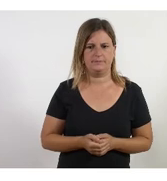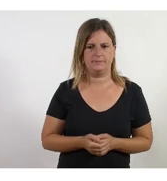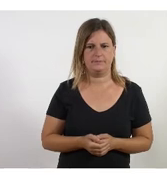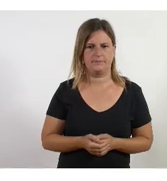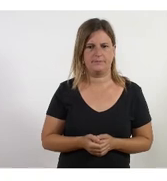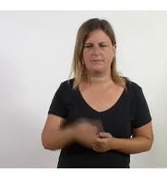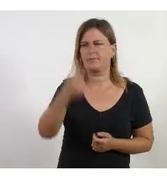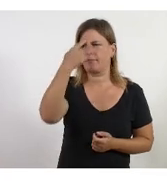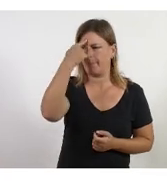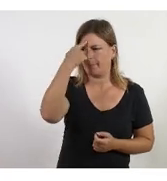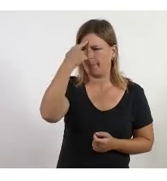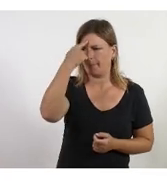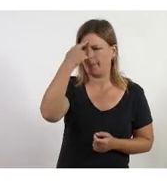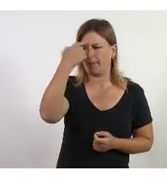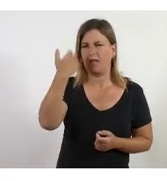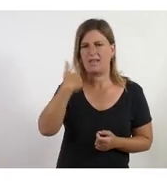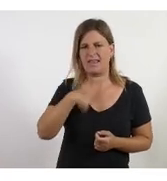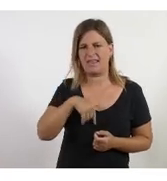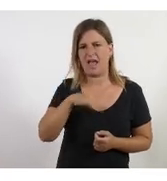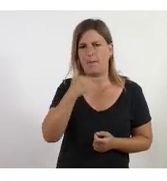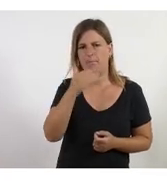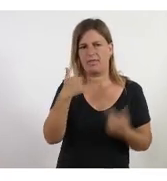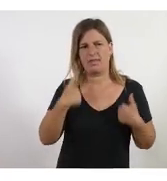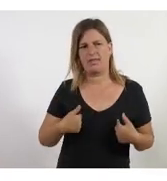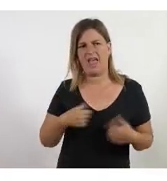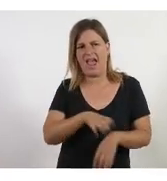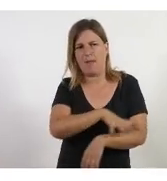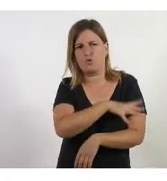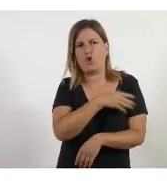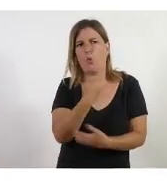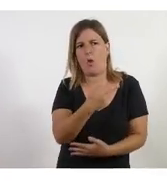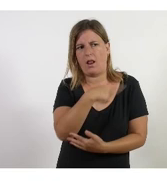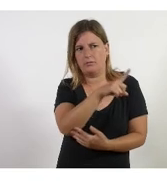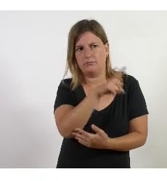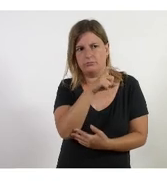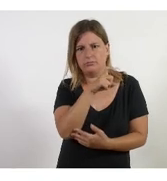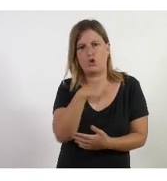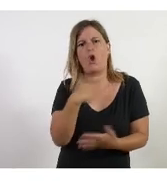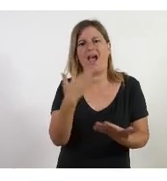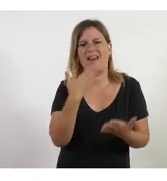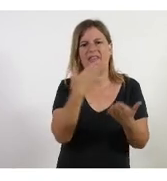Quan hagis pensat en la teva emoció i l'hagis triat, et demano una altra cosa.